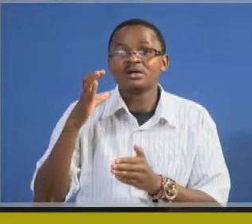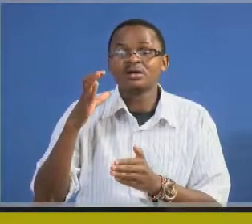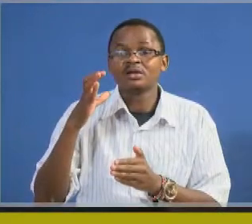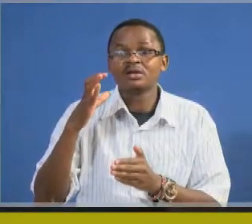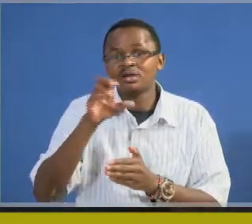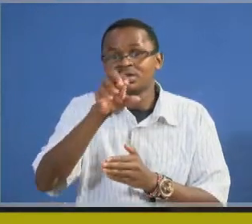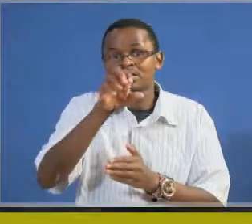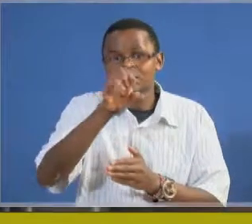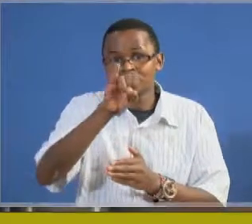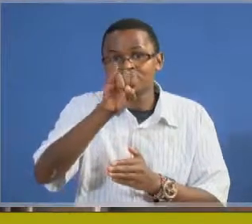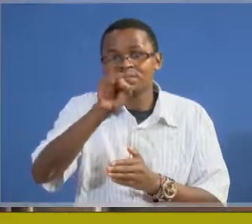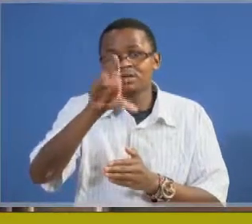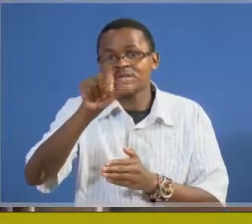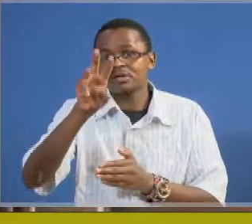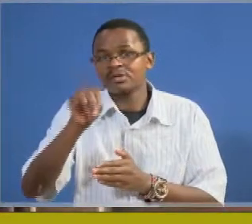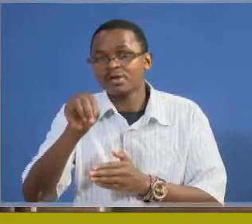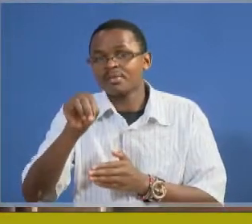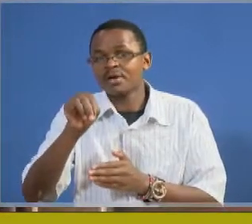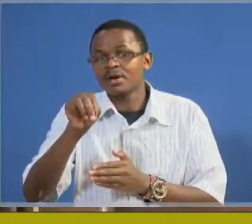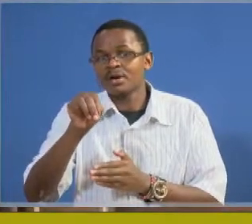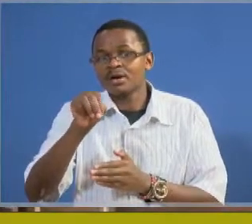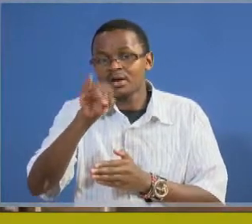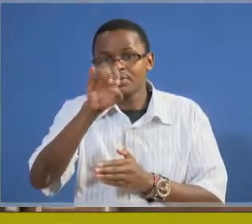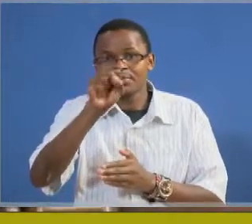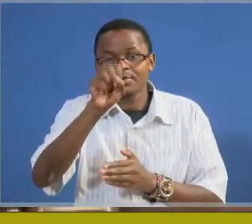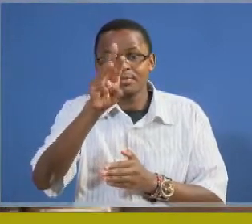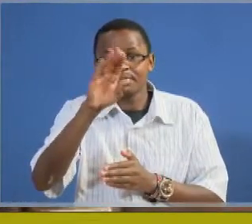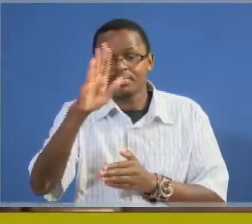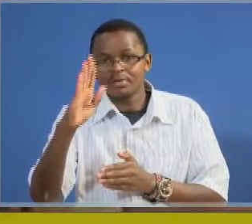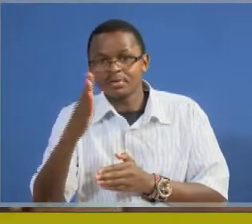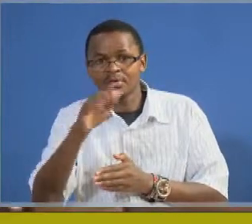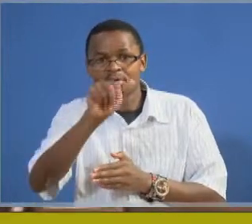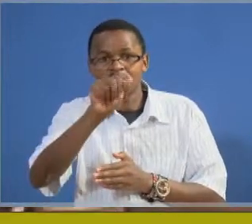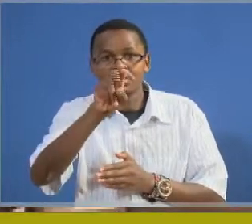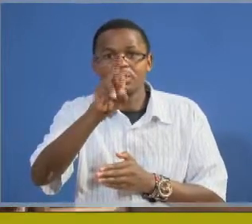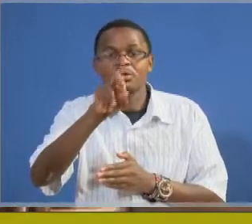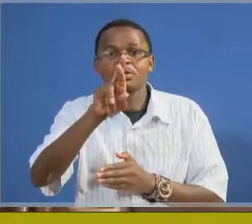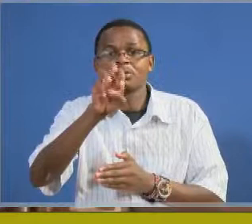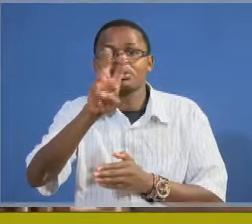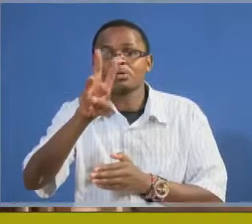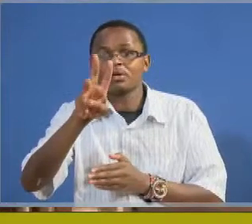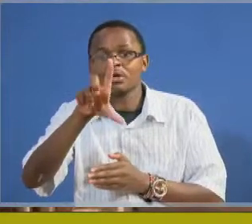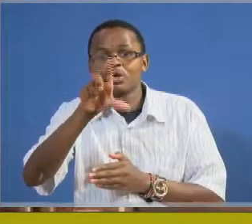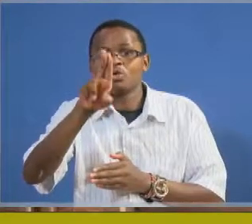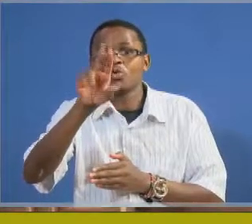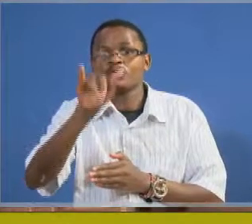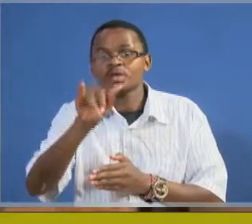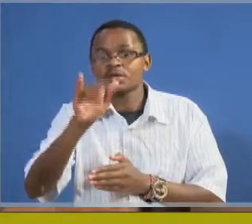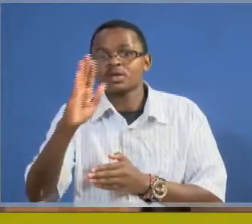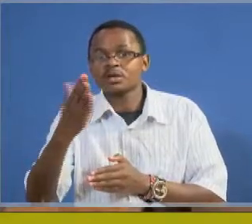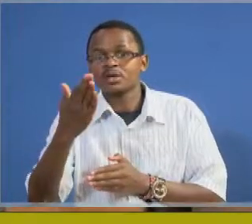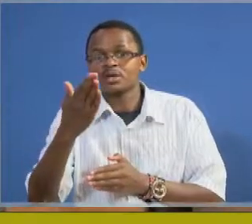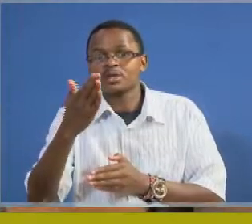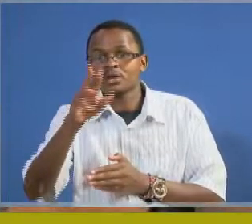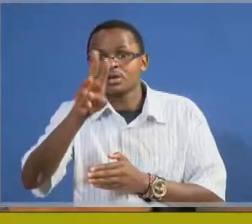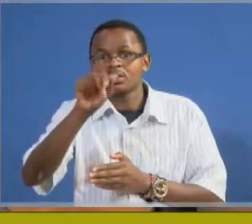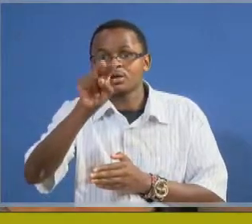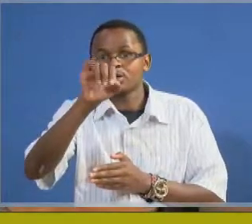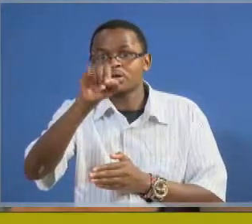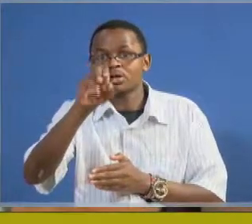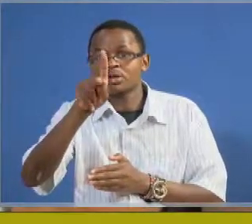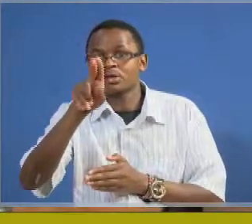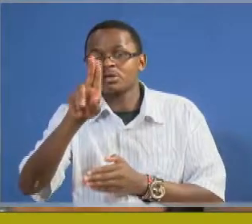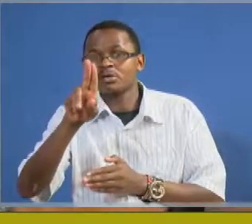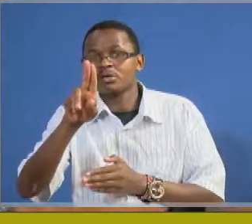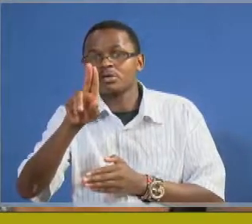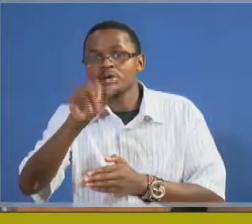Alnashir Visram na Festus Azangalala, Ambrose Weda, Andrew Bati Mwamuye, Lucy Kambuni, Sylvia Wanjiku Mushiri na